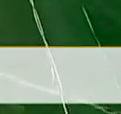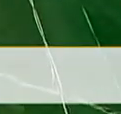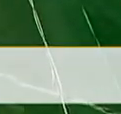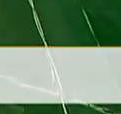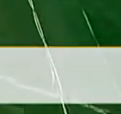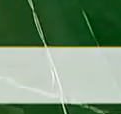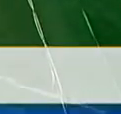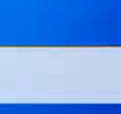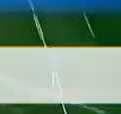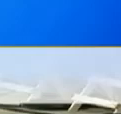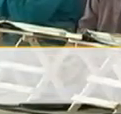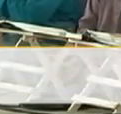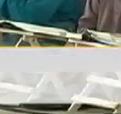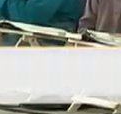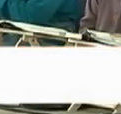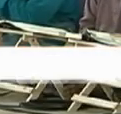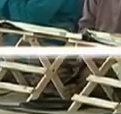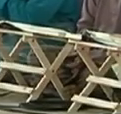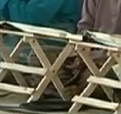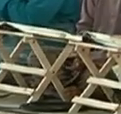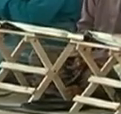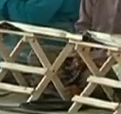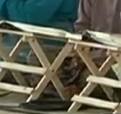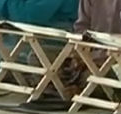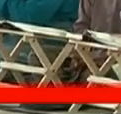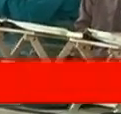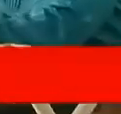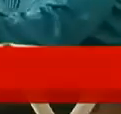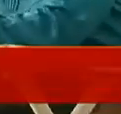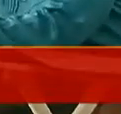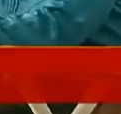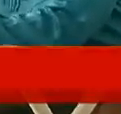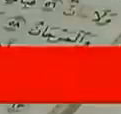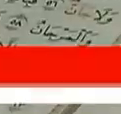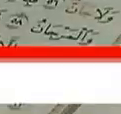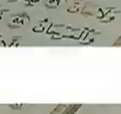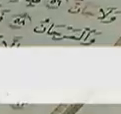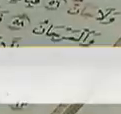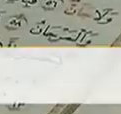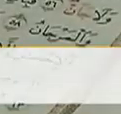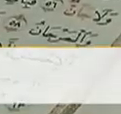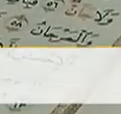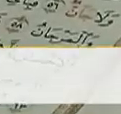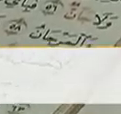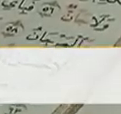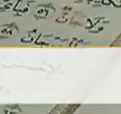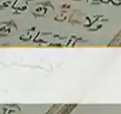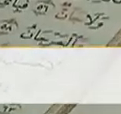bakal dibina Malaysia Quran Awa capai